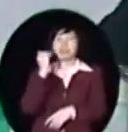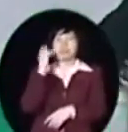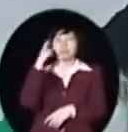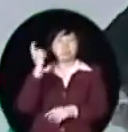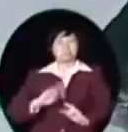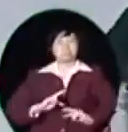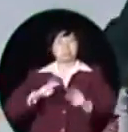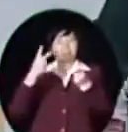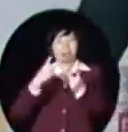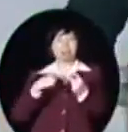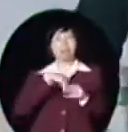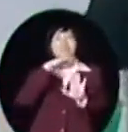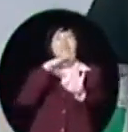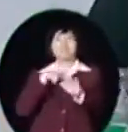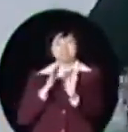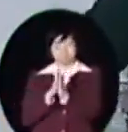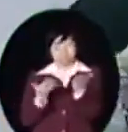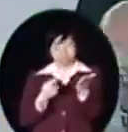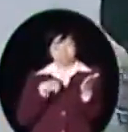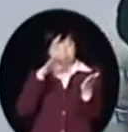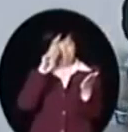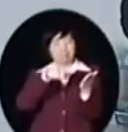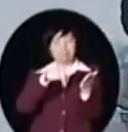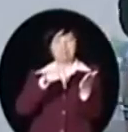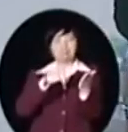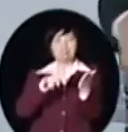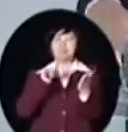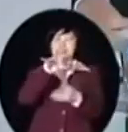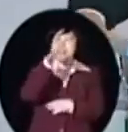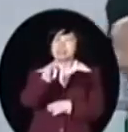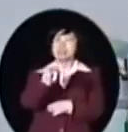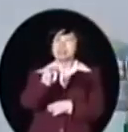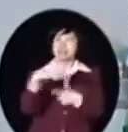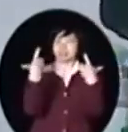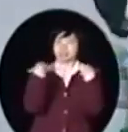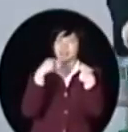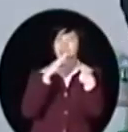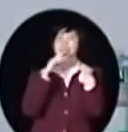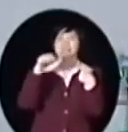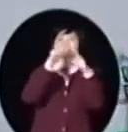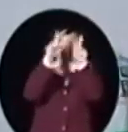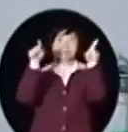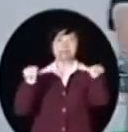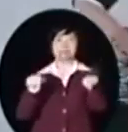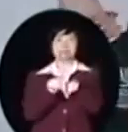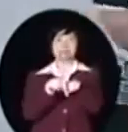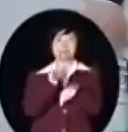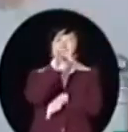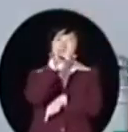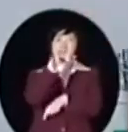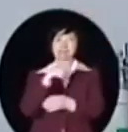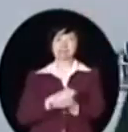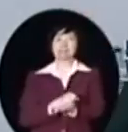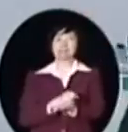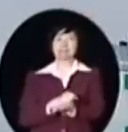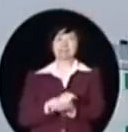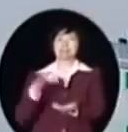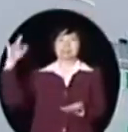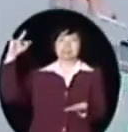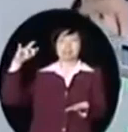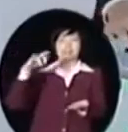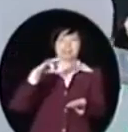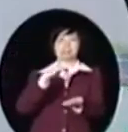所以我们来翻一下书啊，大家看一下这个机场。啊，原来是这样，啊，飞机在这里起